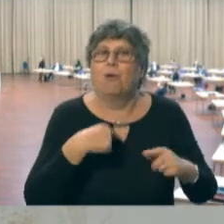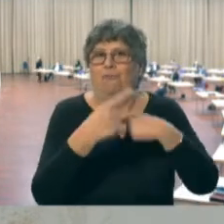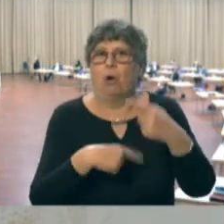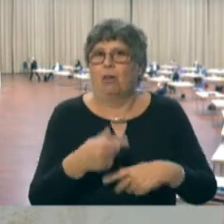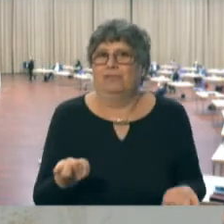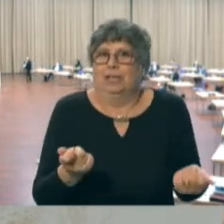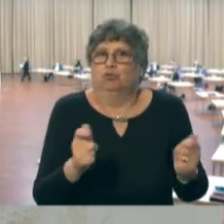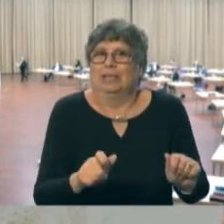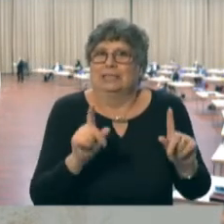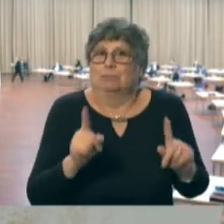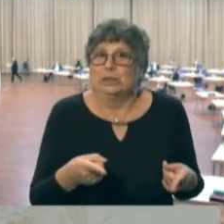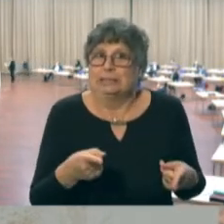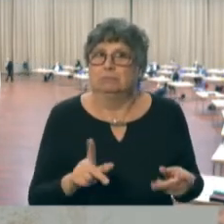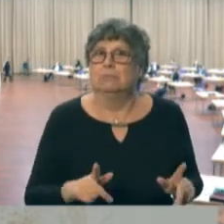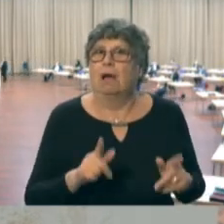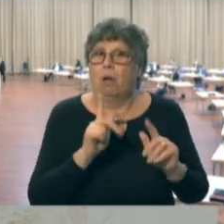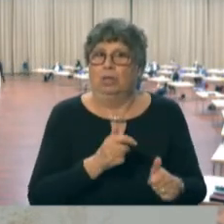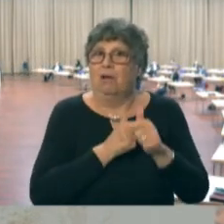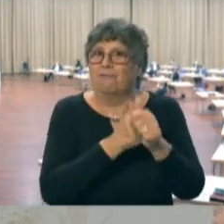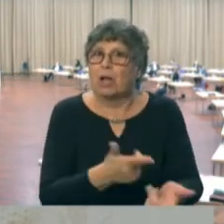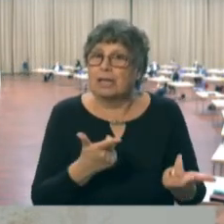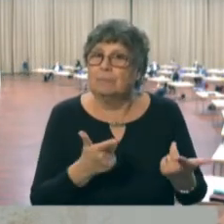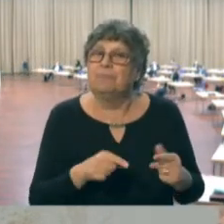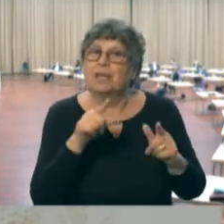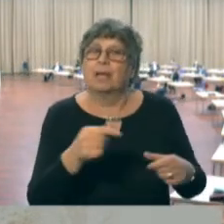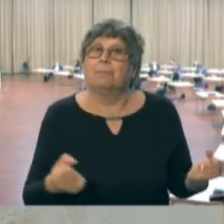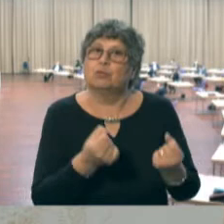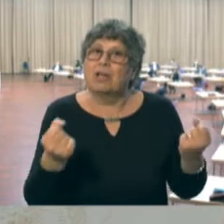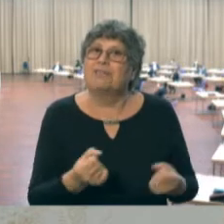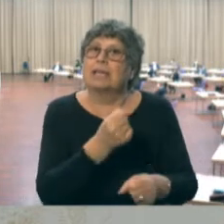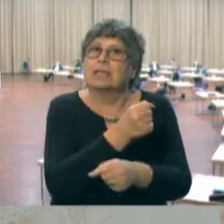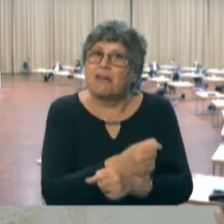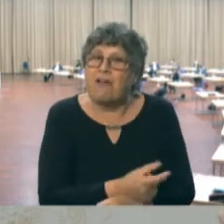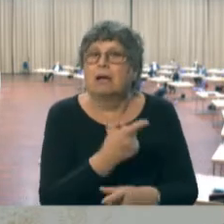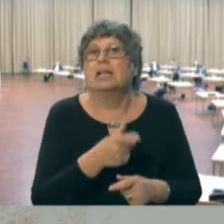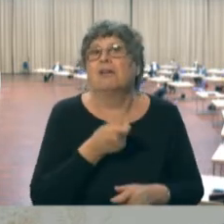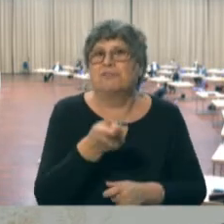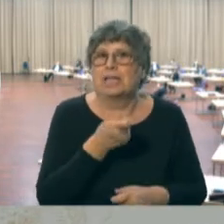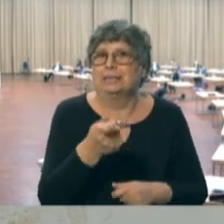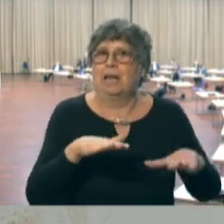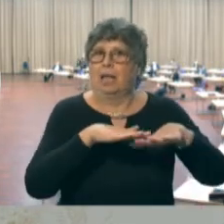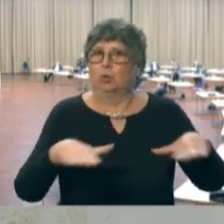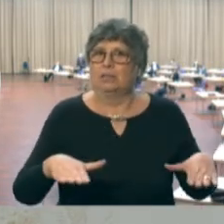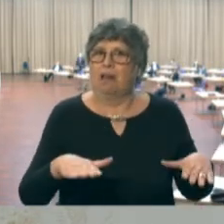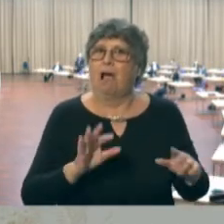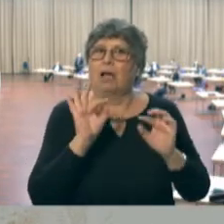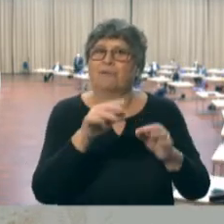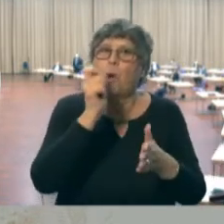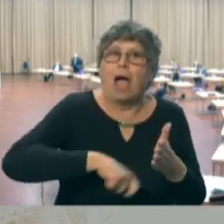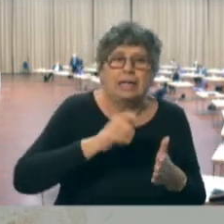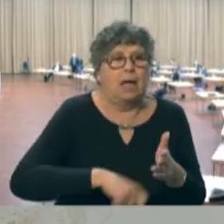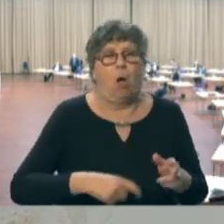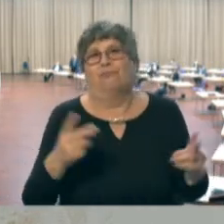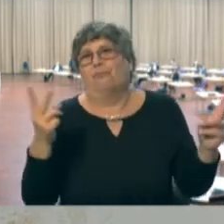werden mussten. Die damit verbundene Folge, dass den beschäftigten Gefangenen die finanziellen Grundlagen für ihren gewohnten Einkauf oder